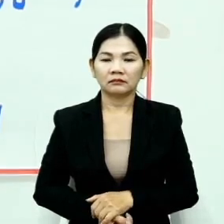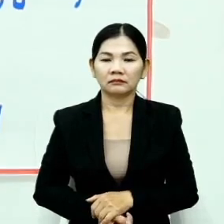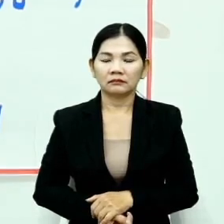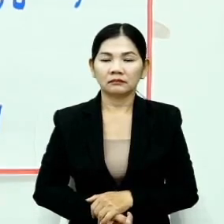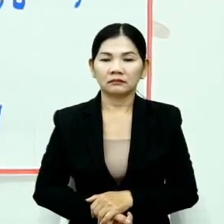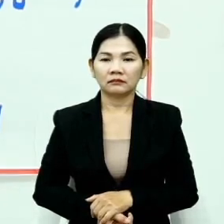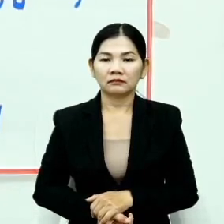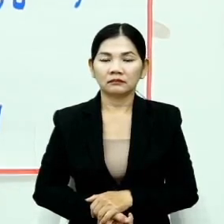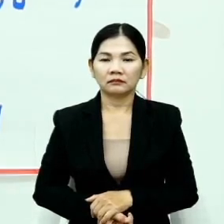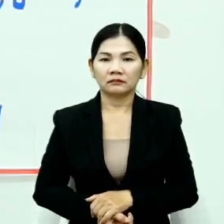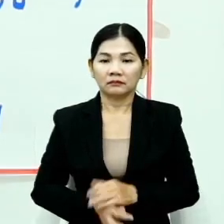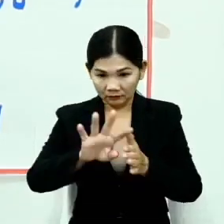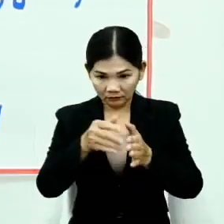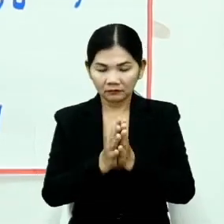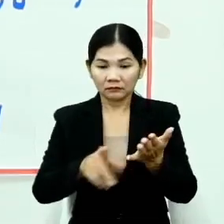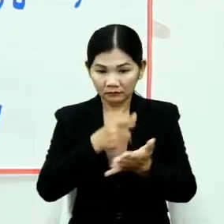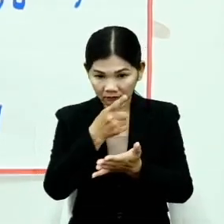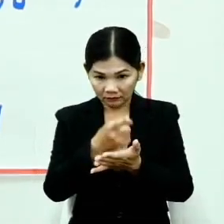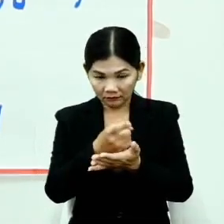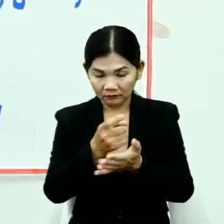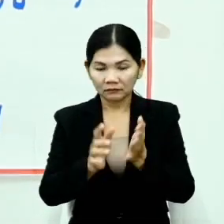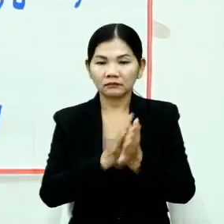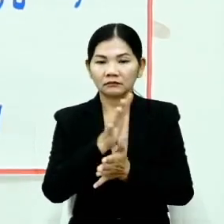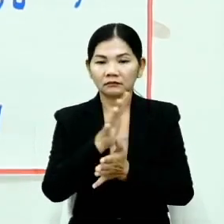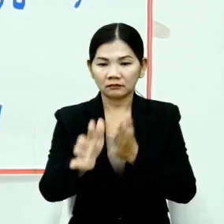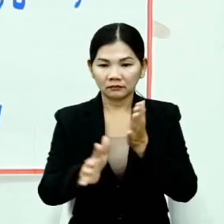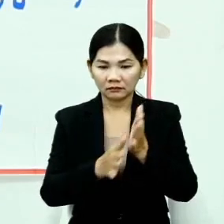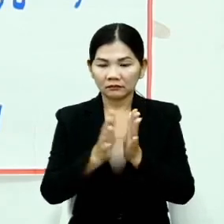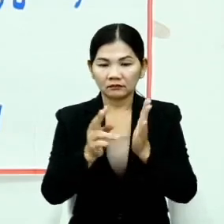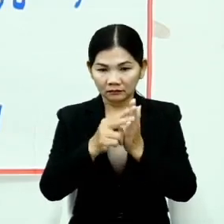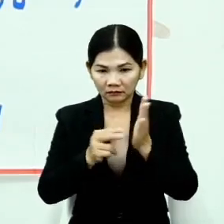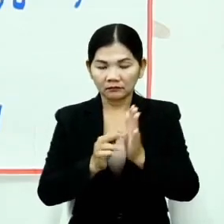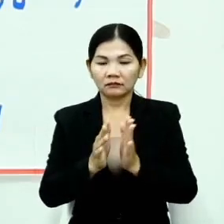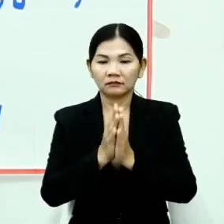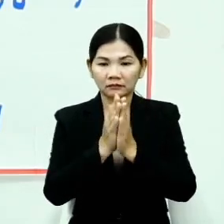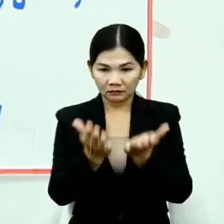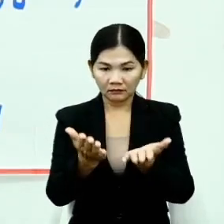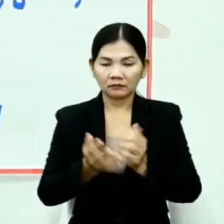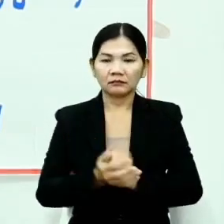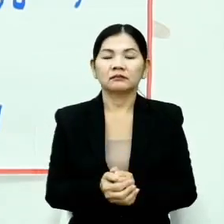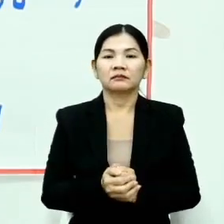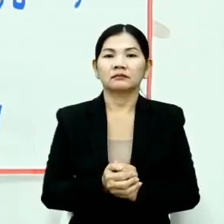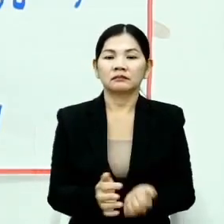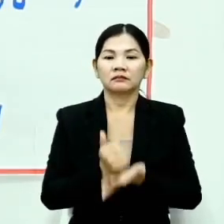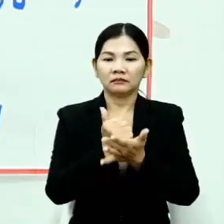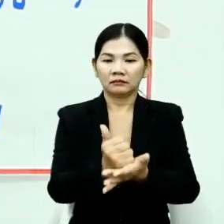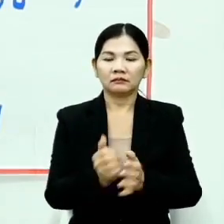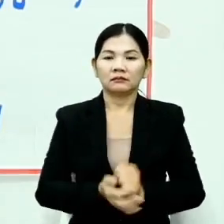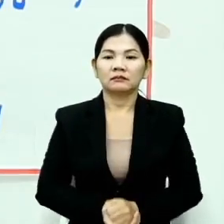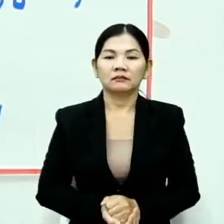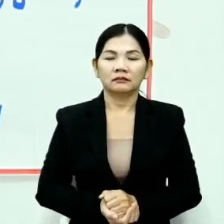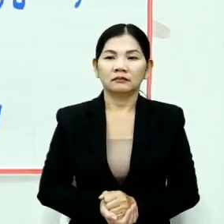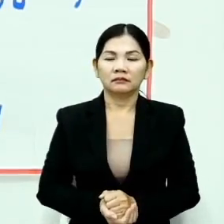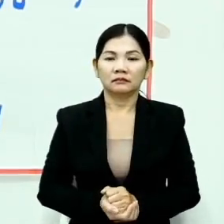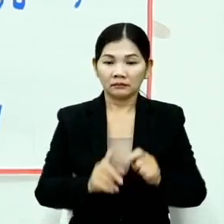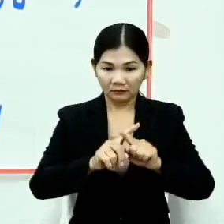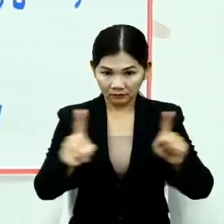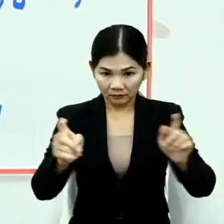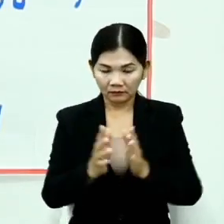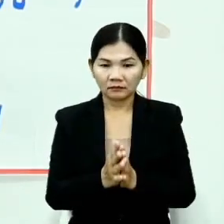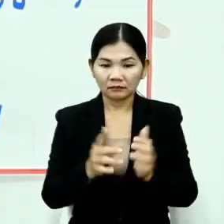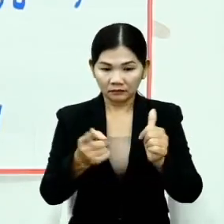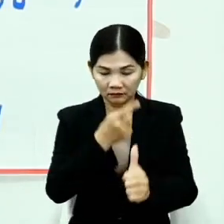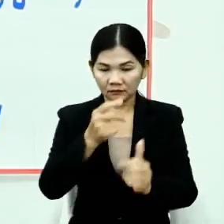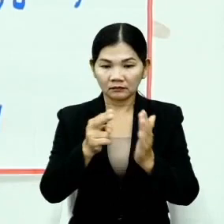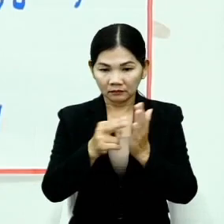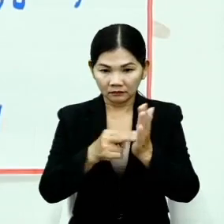អរគុណកូនកូនដែលបានចូលរួមអានអត្ថបទនៅក្នុងសិភៅជំនួយណាចាប៉ុន្តែពេលមុនពេលអានអត្ថ